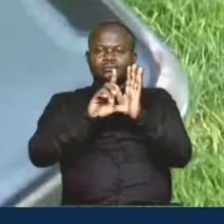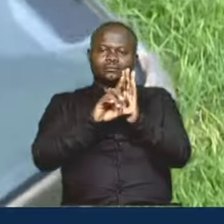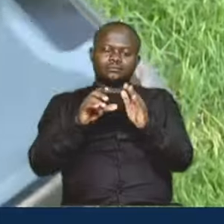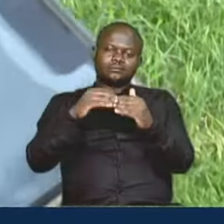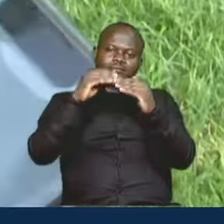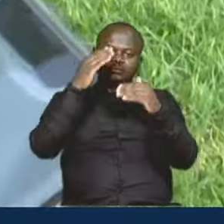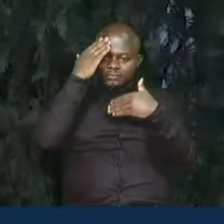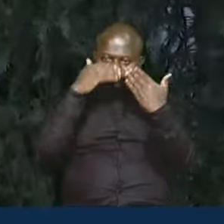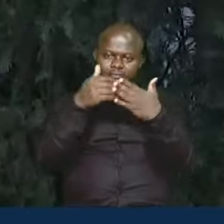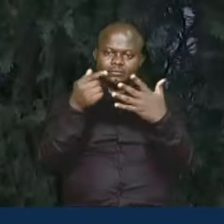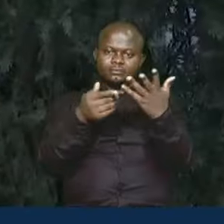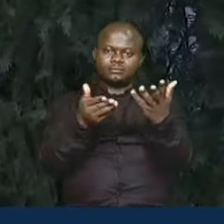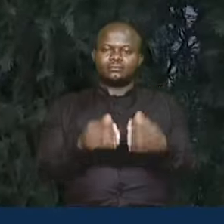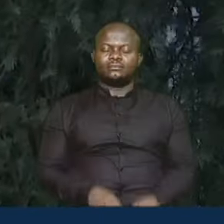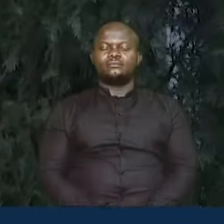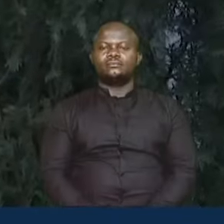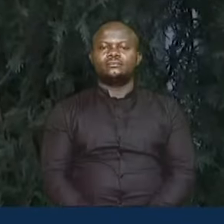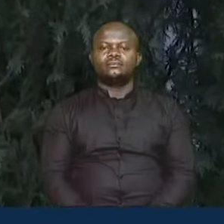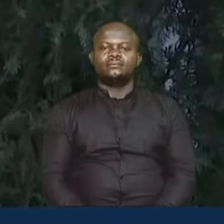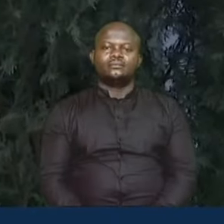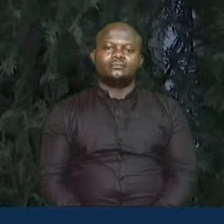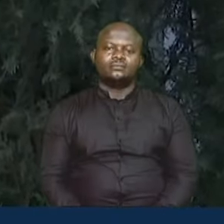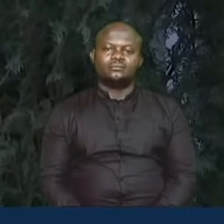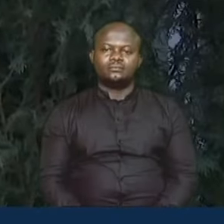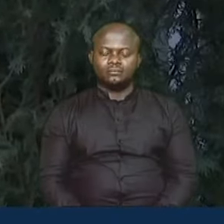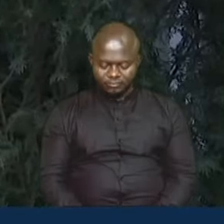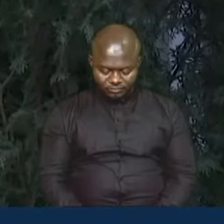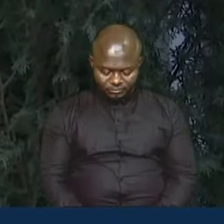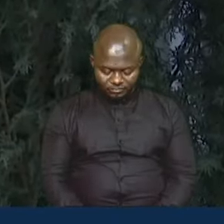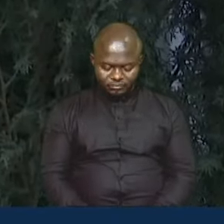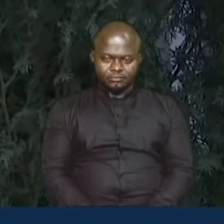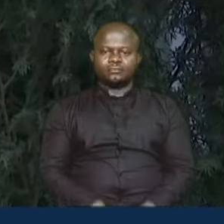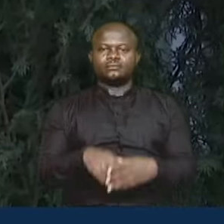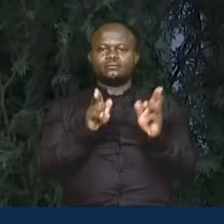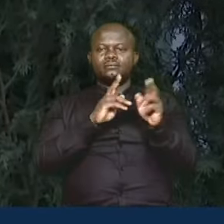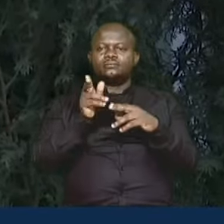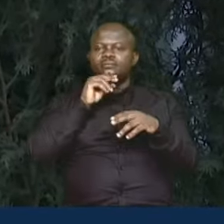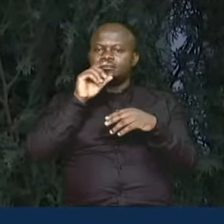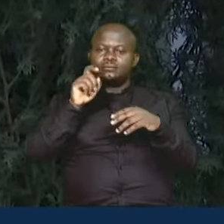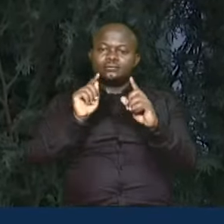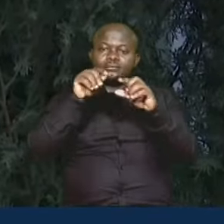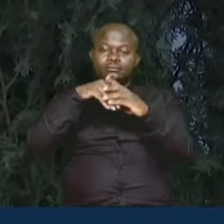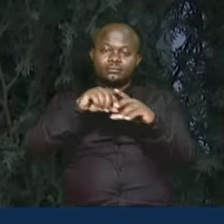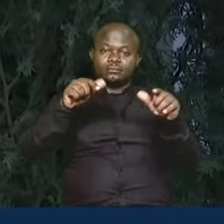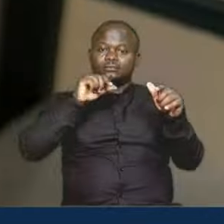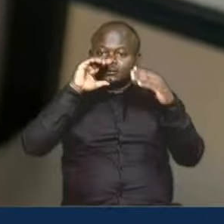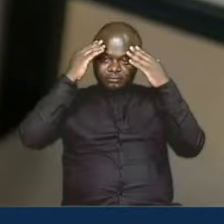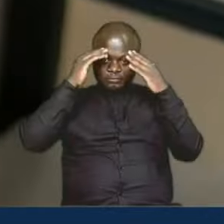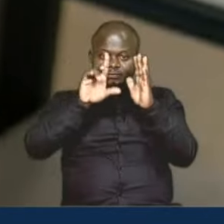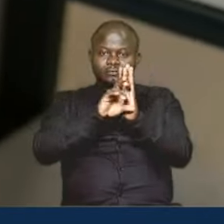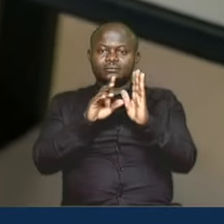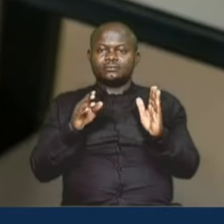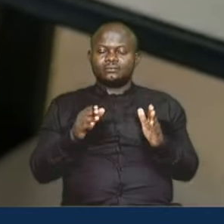azigenga kuko ahari. Nubundi ntabwo wari ukwiriye kujya mu kibuga ngo ujye gukinira mu kibuga utazi amategeko agenga cya